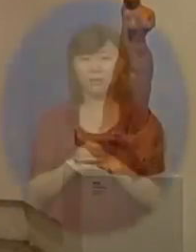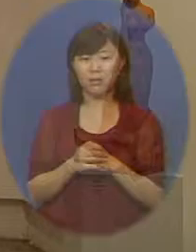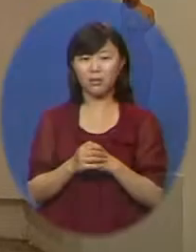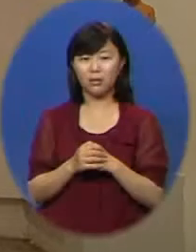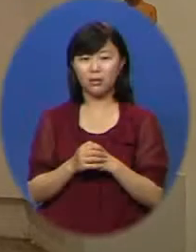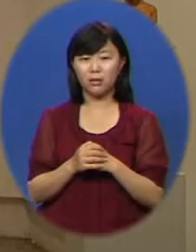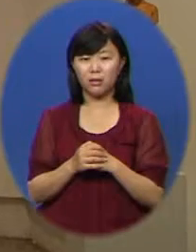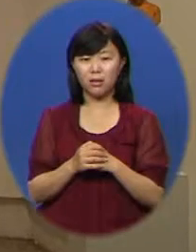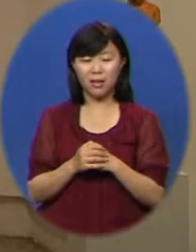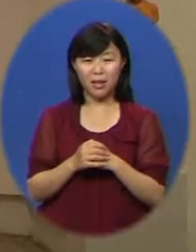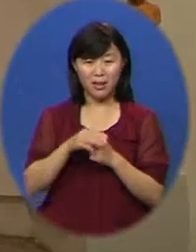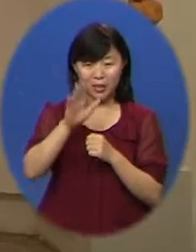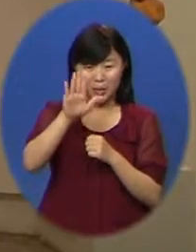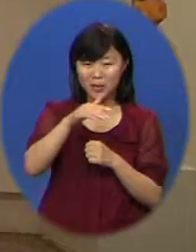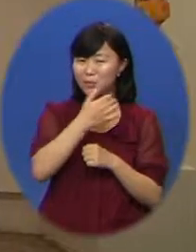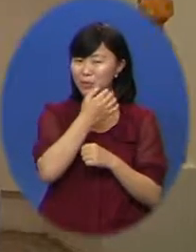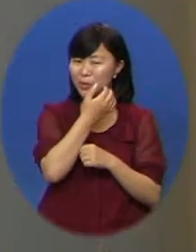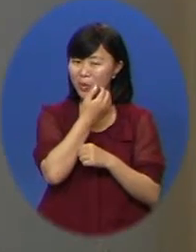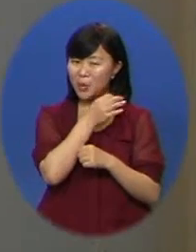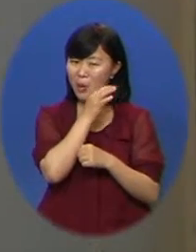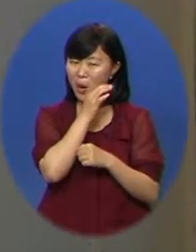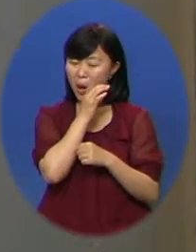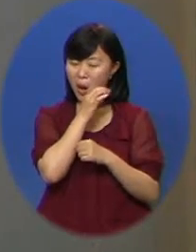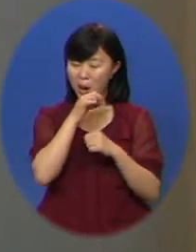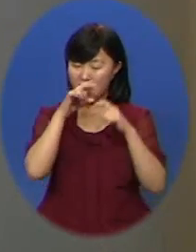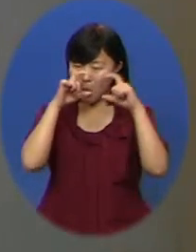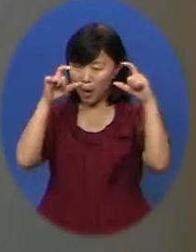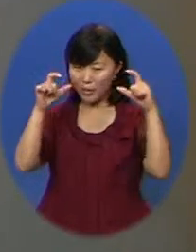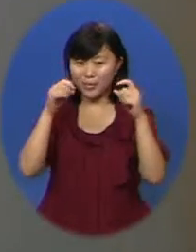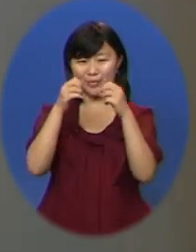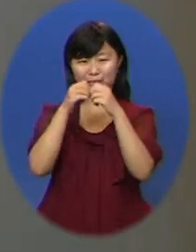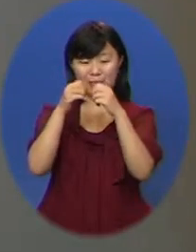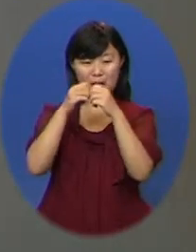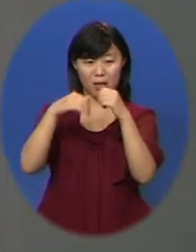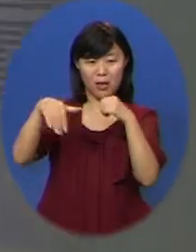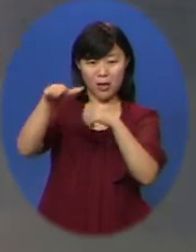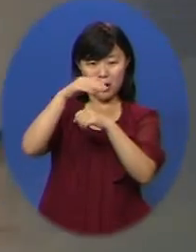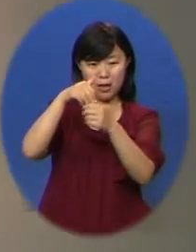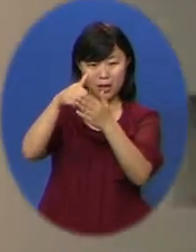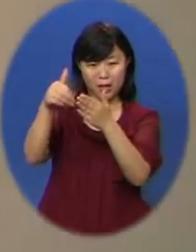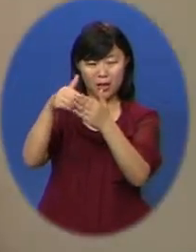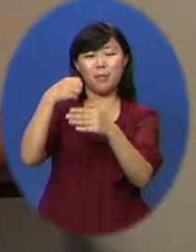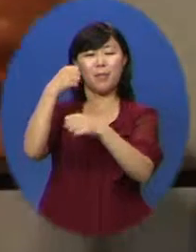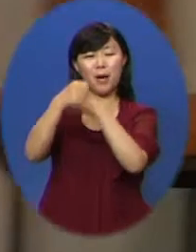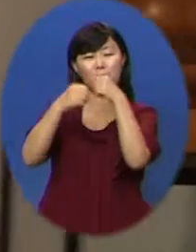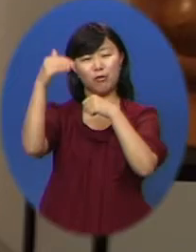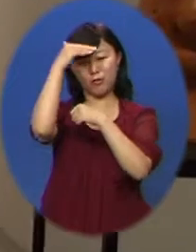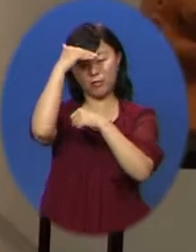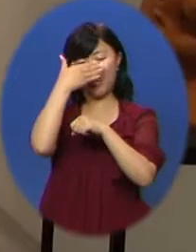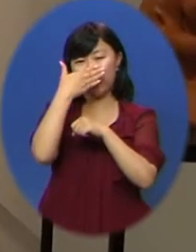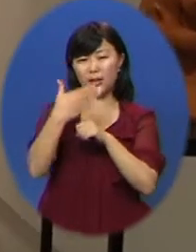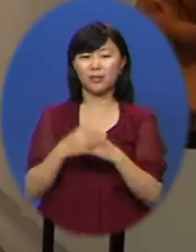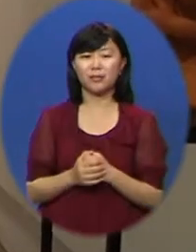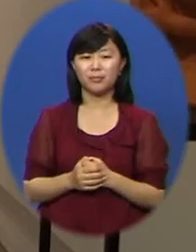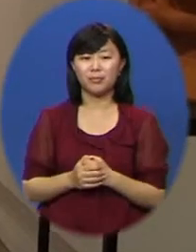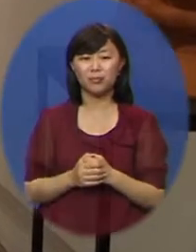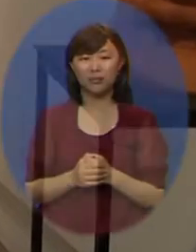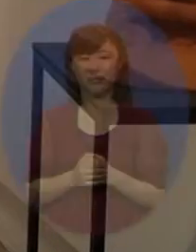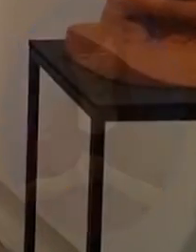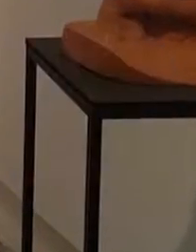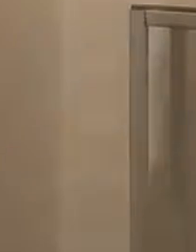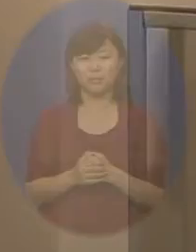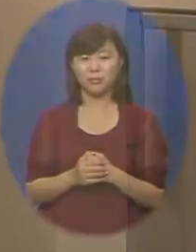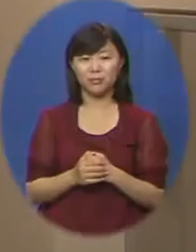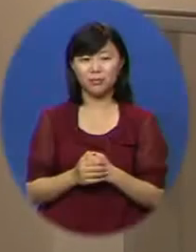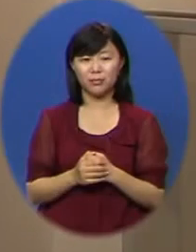터치는 부끄러워요 라는 재밌는 경고 문구와 함께 위트 있는 작품들을 자유롭게 관람할 수 있었다.